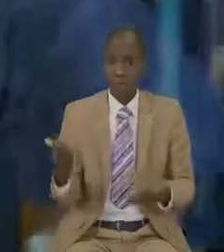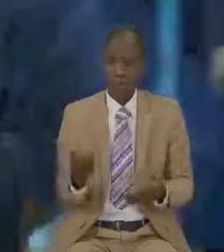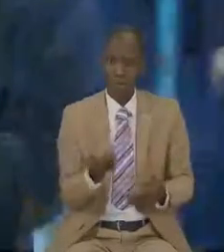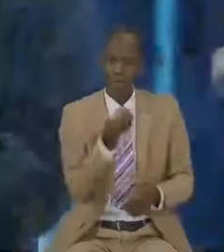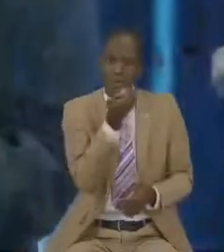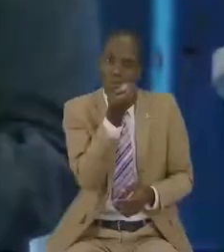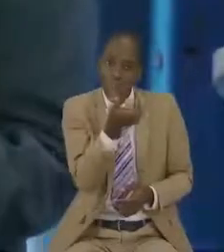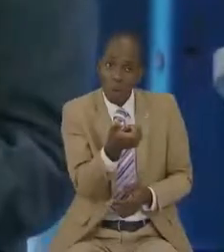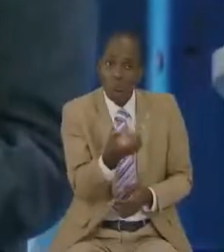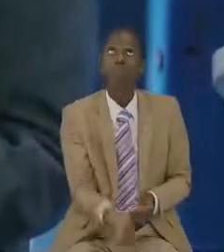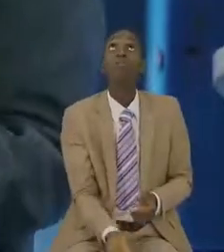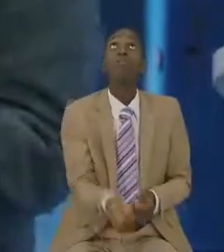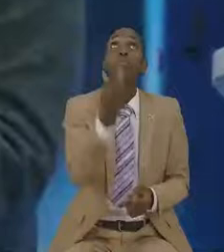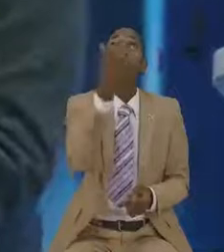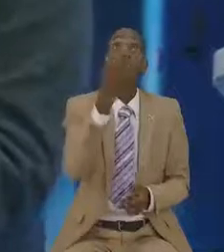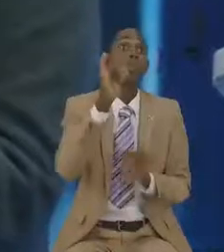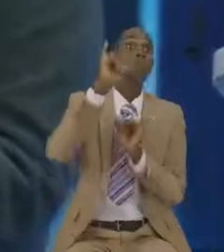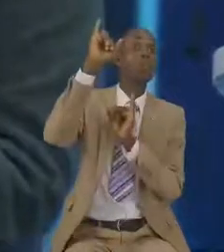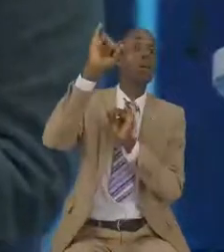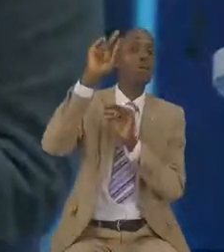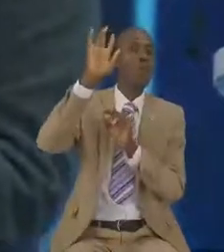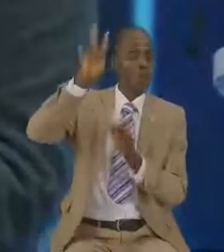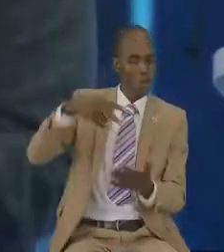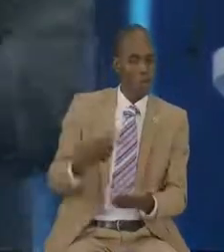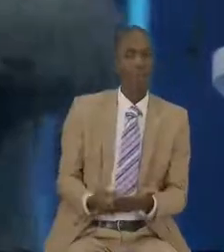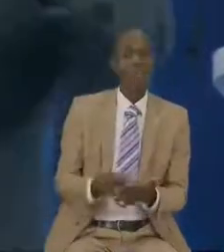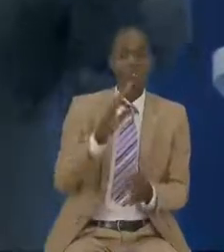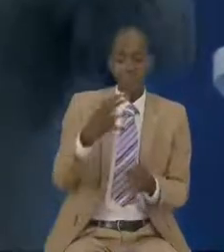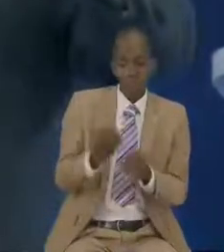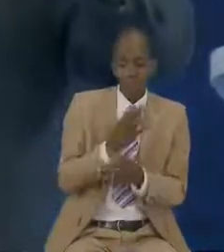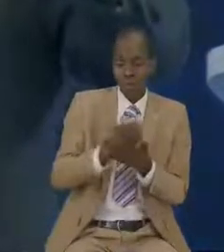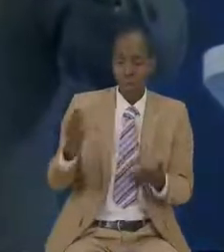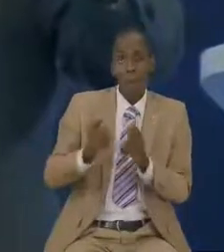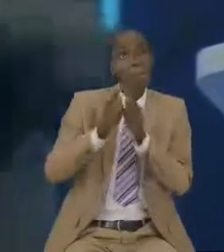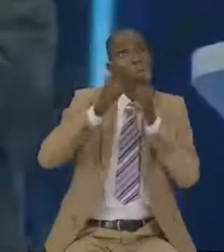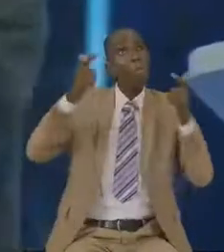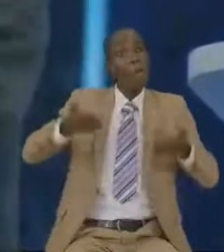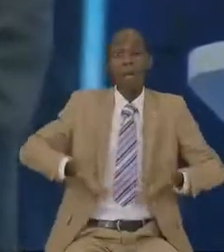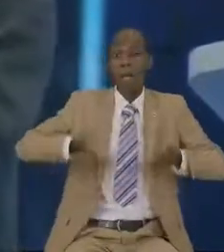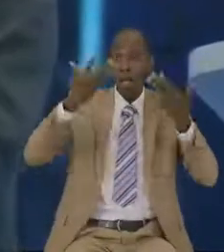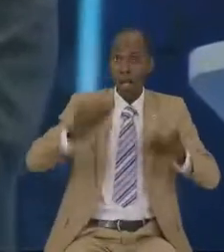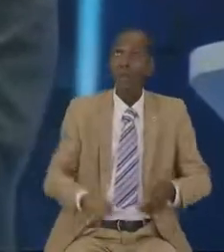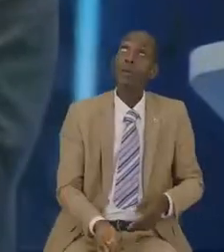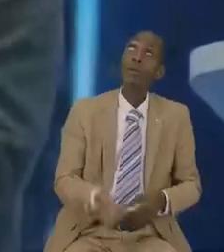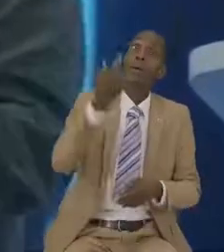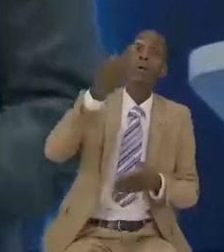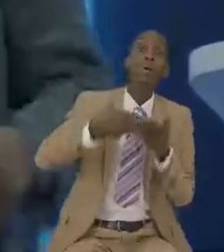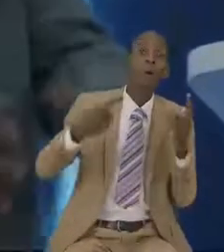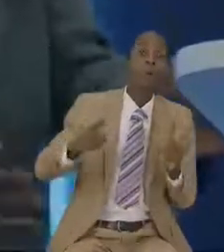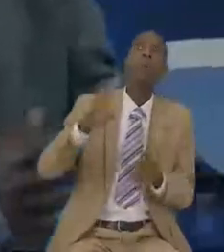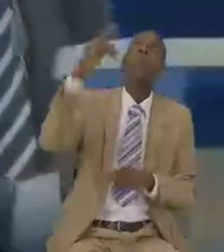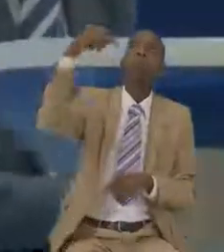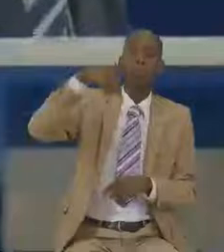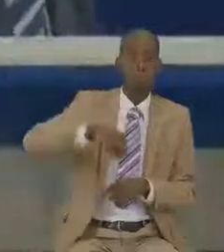ça reviendra par terre. Si tu lances quelque chose qui est en haut, qui est gros, lourd, ça va revenir par terre. Si tu lances